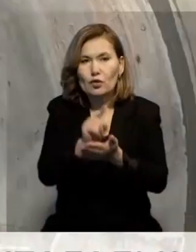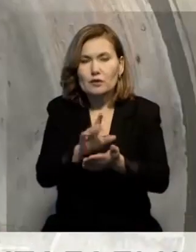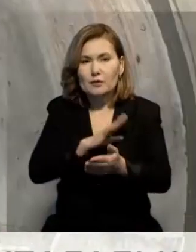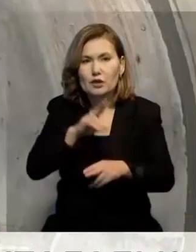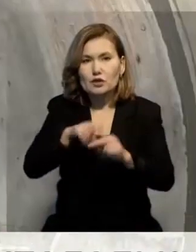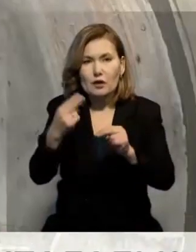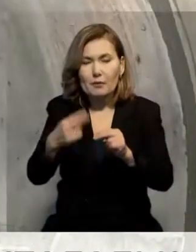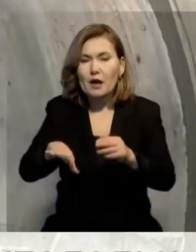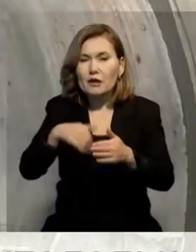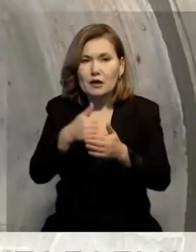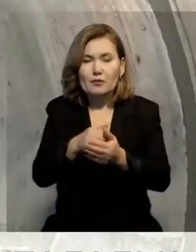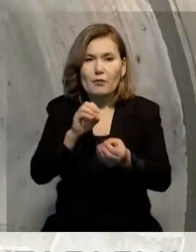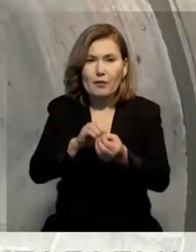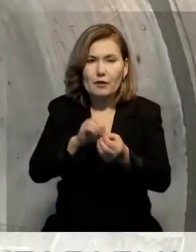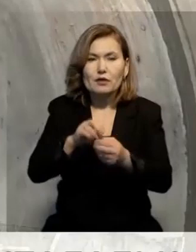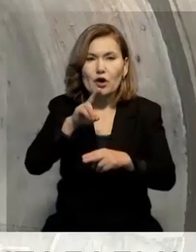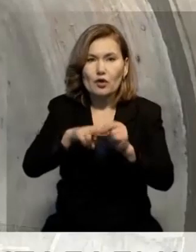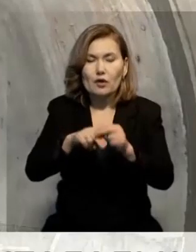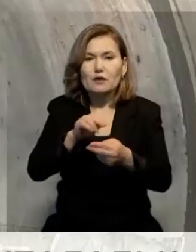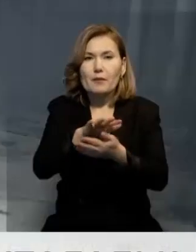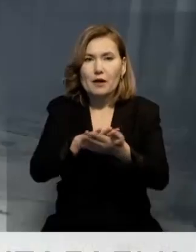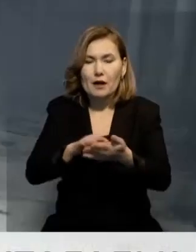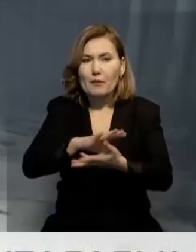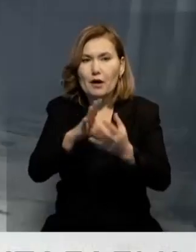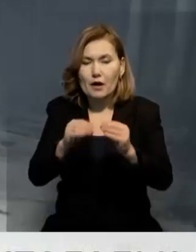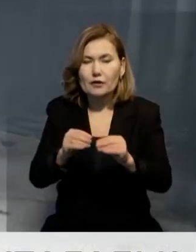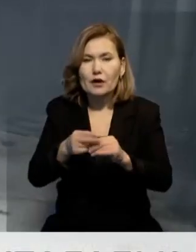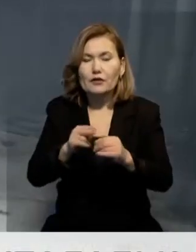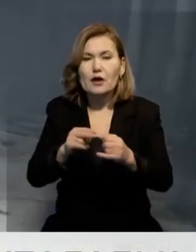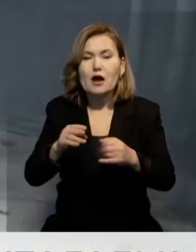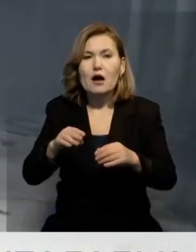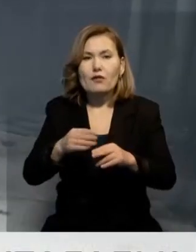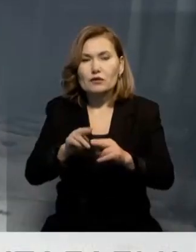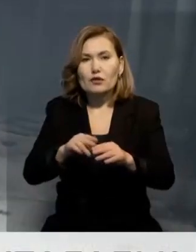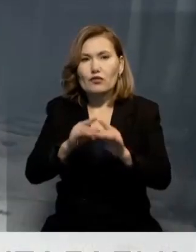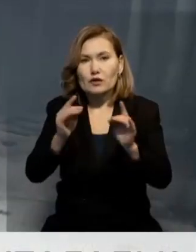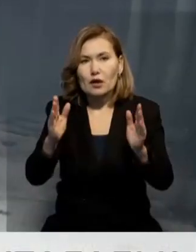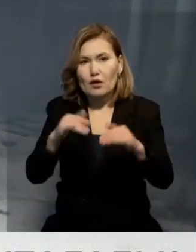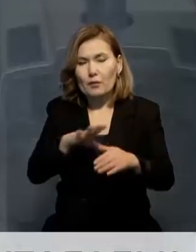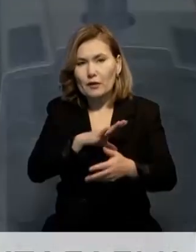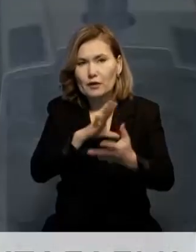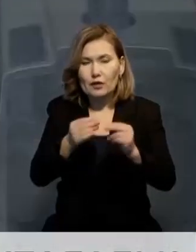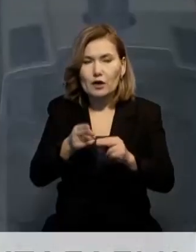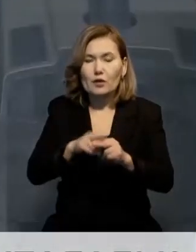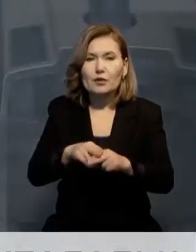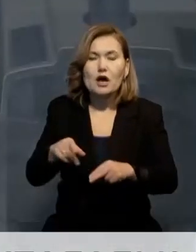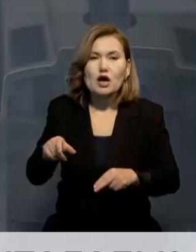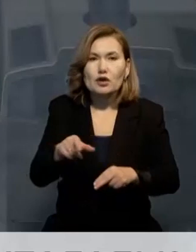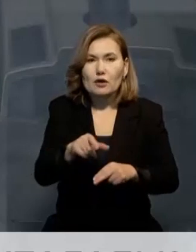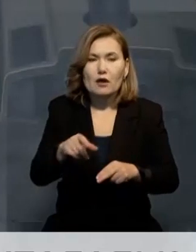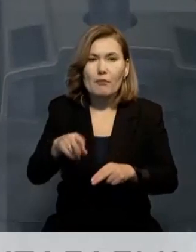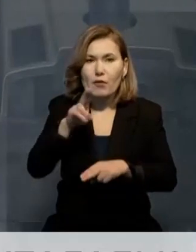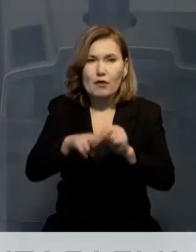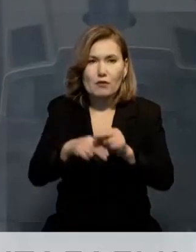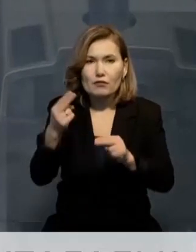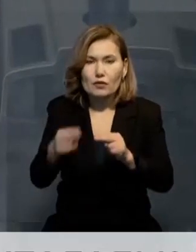құрылысы әлі жүріп жатыр. Бастапқыда мердігер өткелдің төбесі опырылып, содан кешігіп жатырмыз деген. Ал қазір жобаны аяқтауға не кедергі екенін ешкім